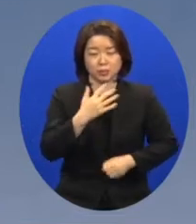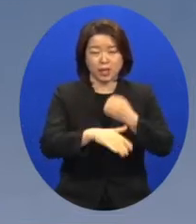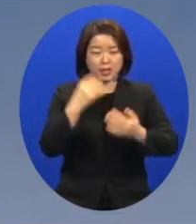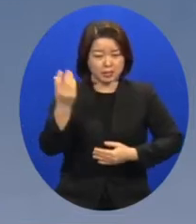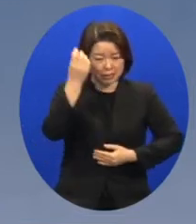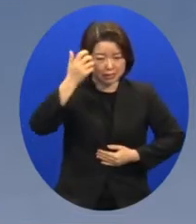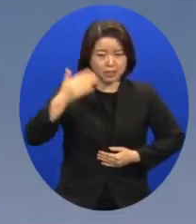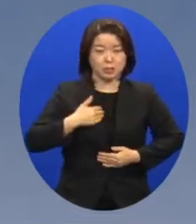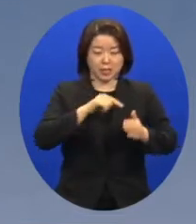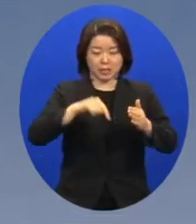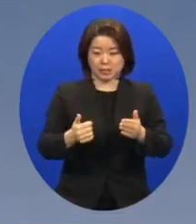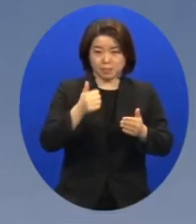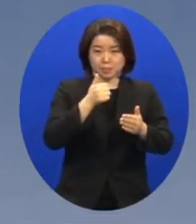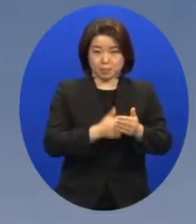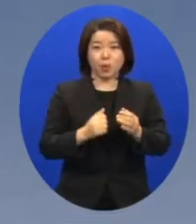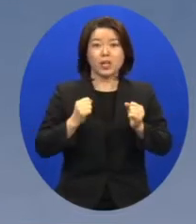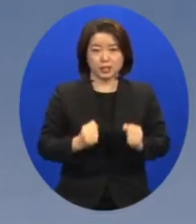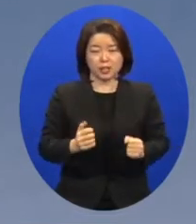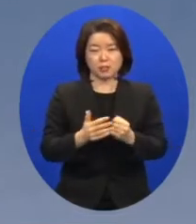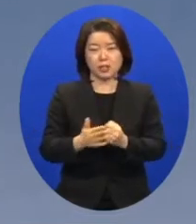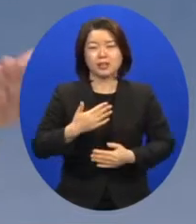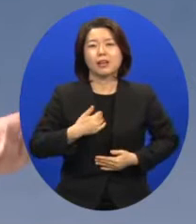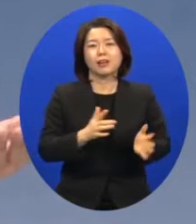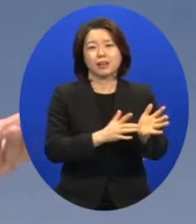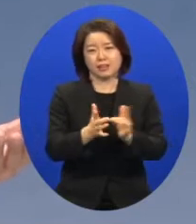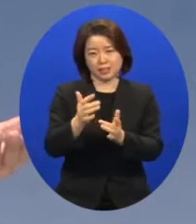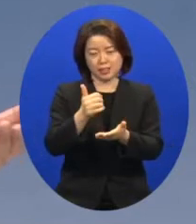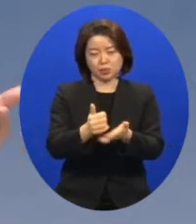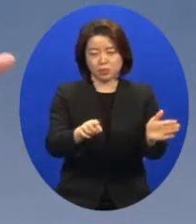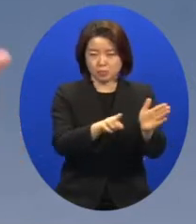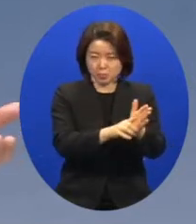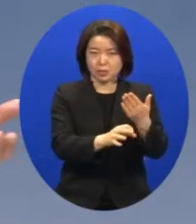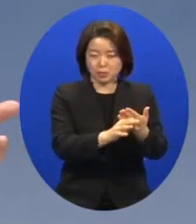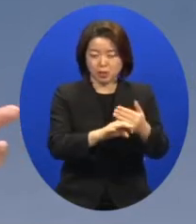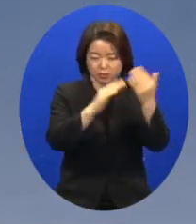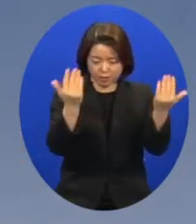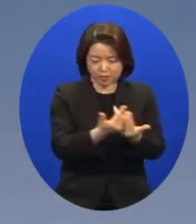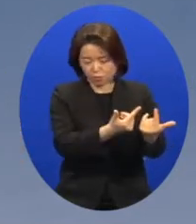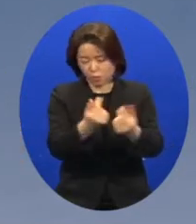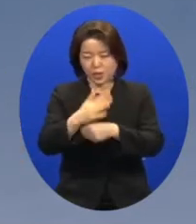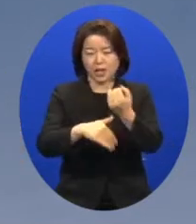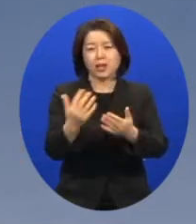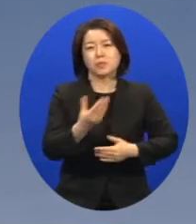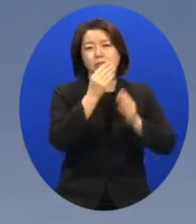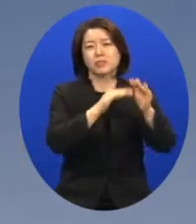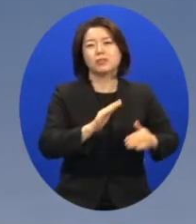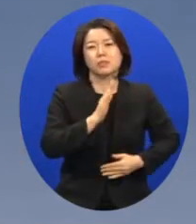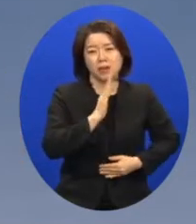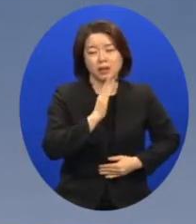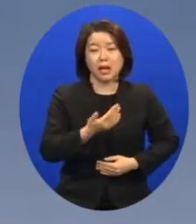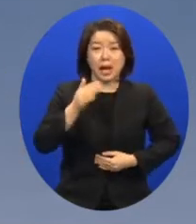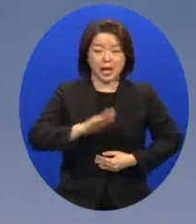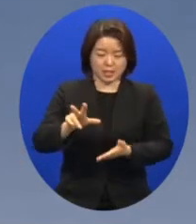거하시며 로 우리가 예수 믿으면 다 하나님의 성장이 되었습니다 문제는 하나님의